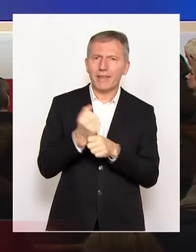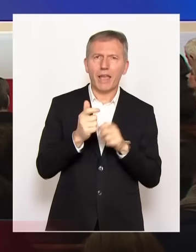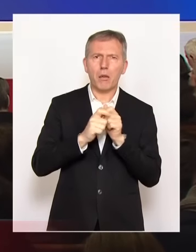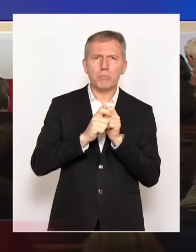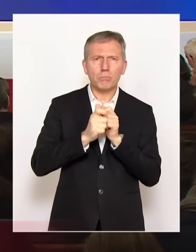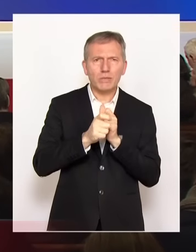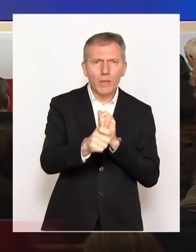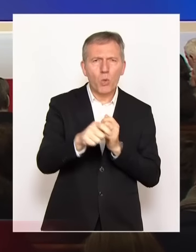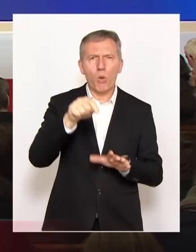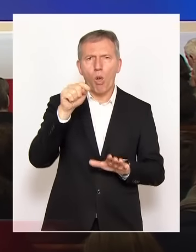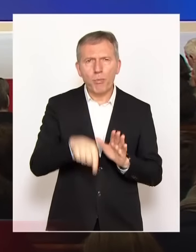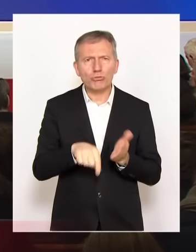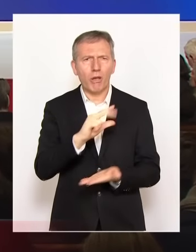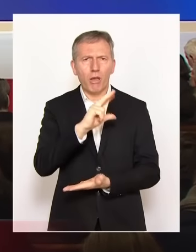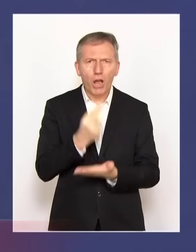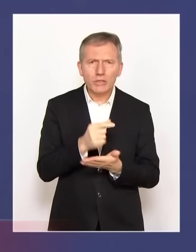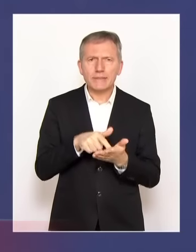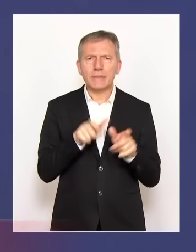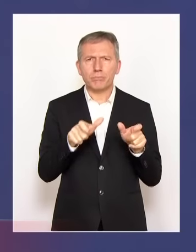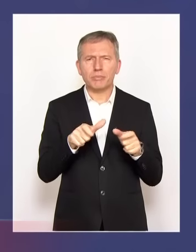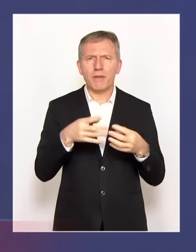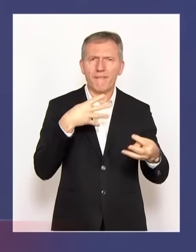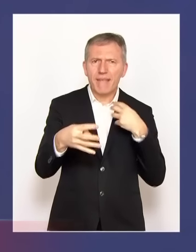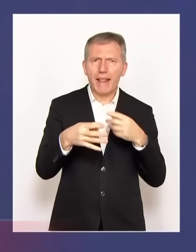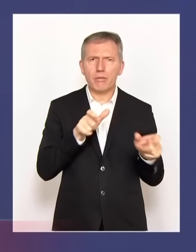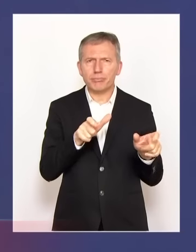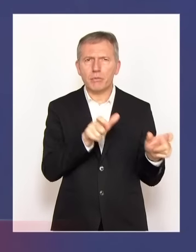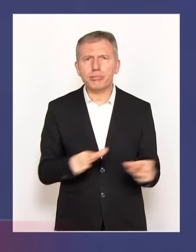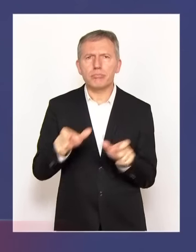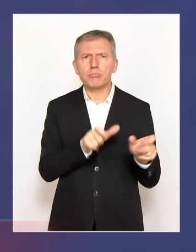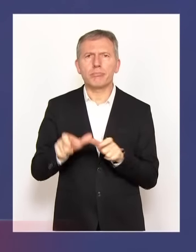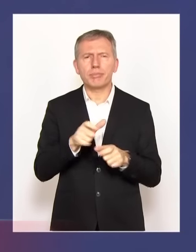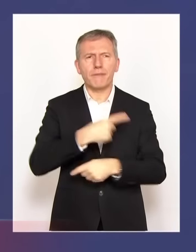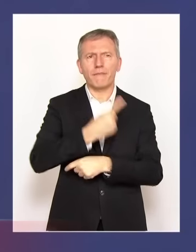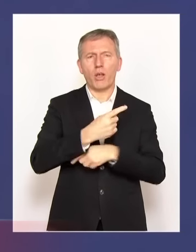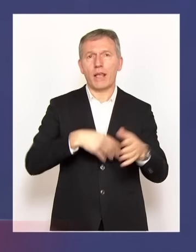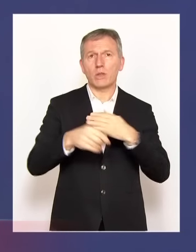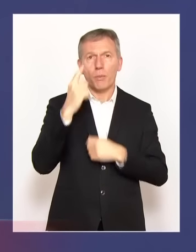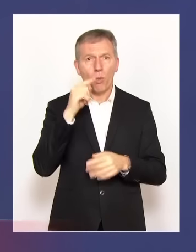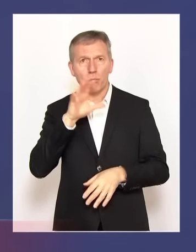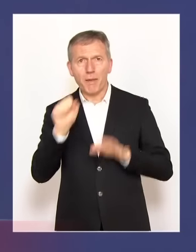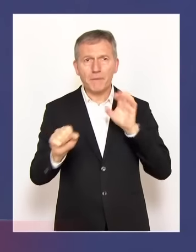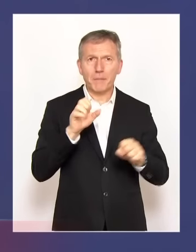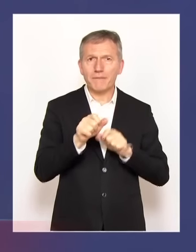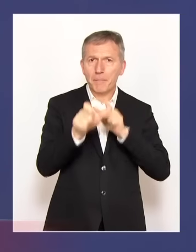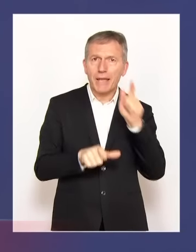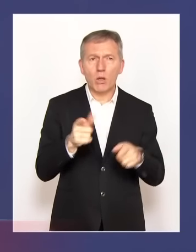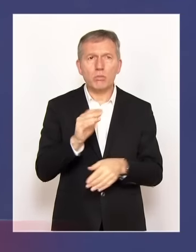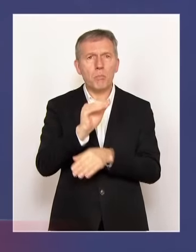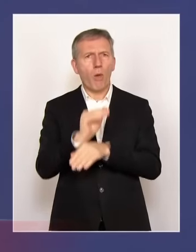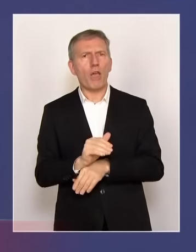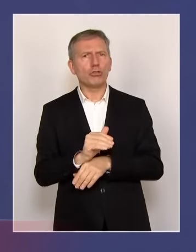obligatoires d'enregistrement et de filtrage systématique à nos frontières extérieures pour identifier ceux qui sont éligibles à une protection